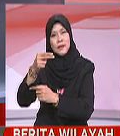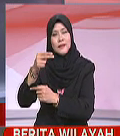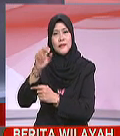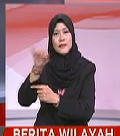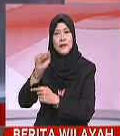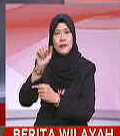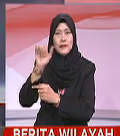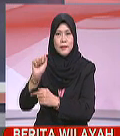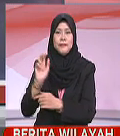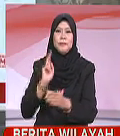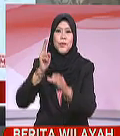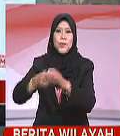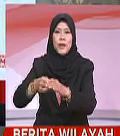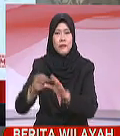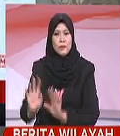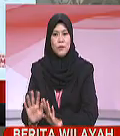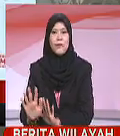Osman.